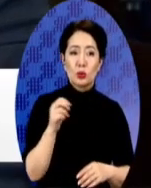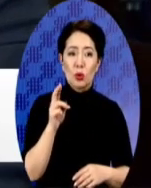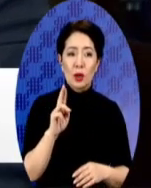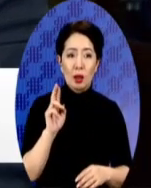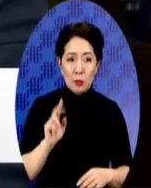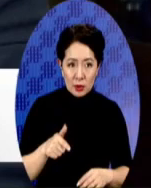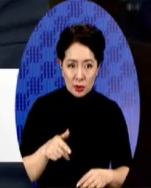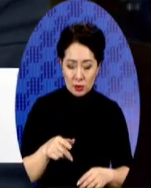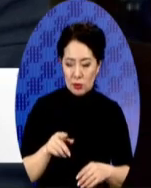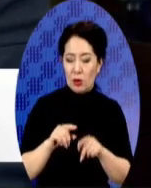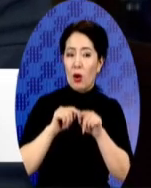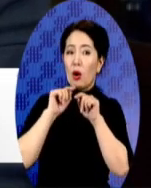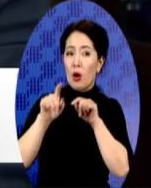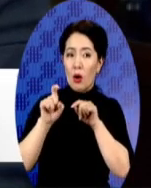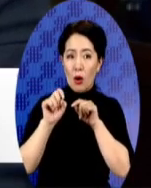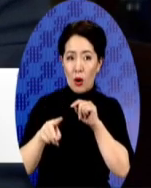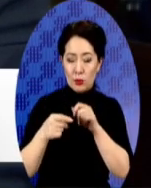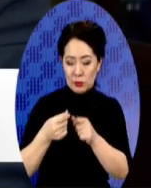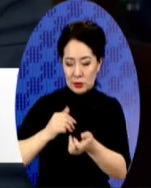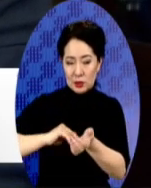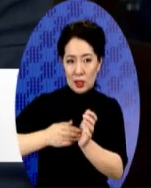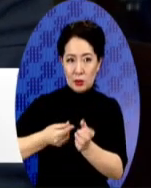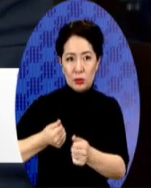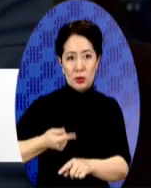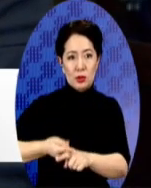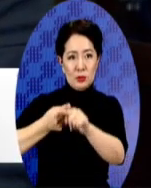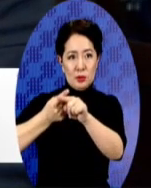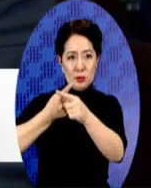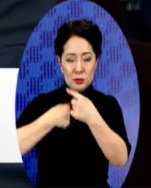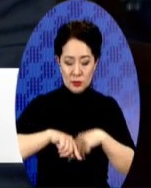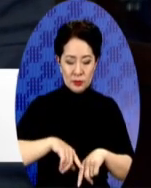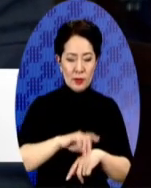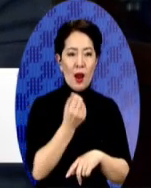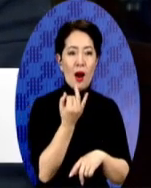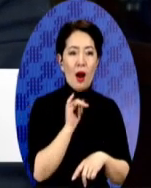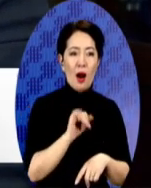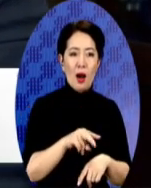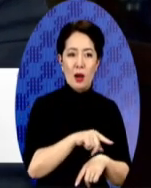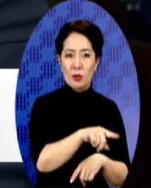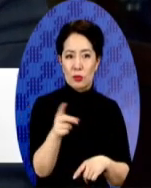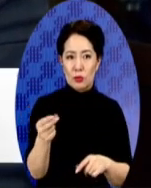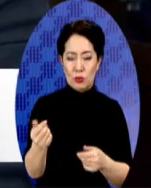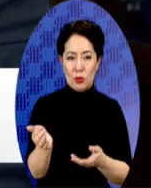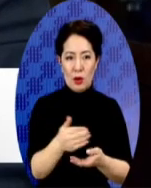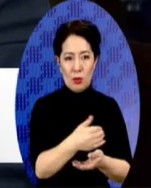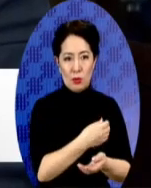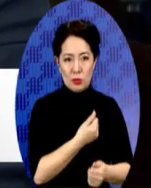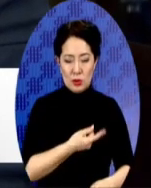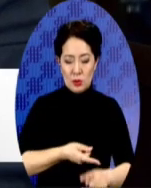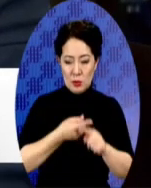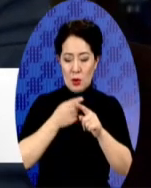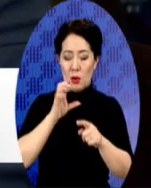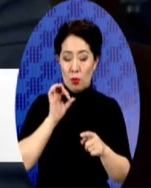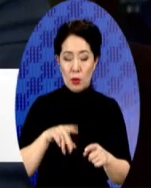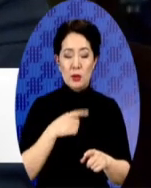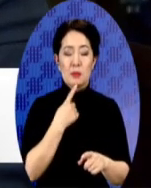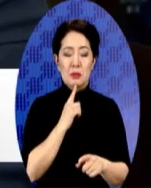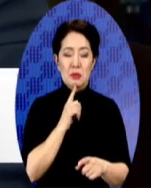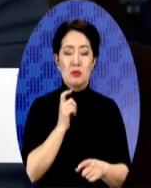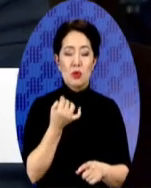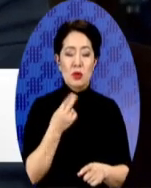холоос татна. Энэ хэмжээг нь зардал нөхсгөр айл өрхийн одоо авах хурамч нэгсэл ирэх юм бол хүндрэлүүд